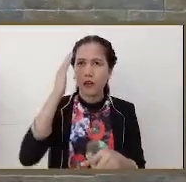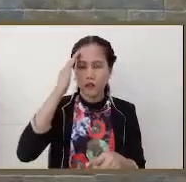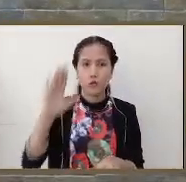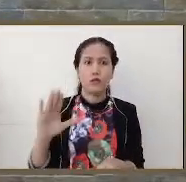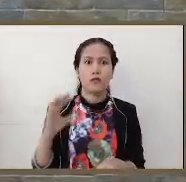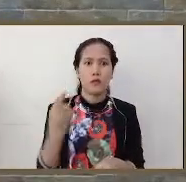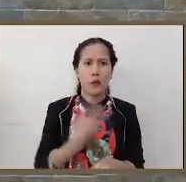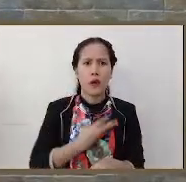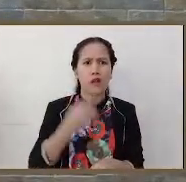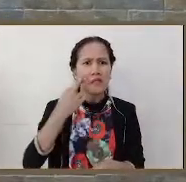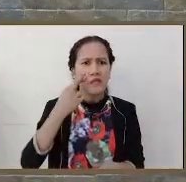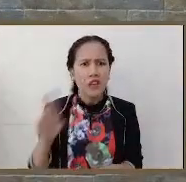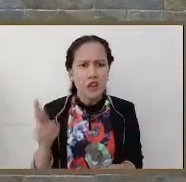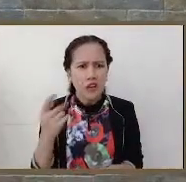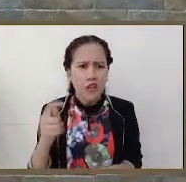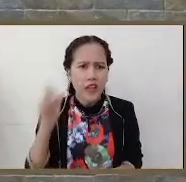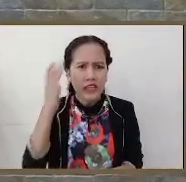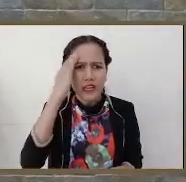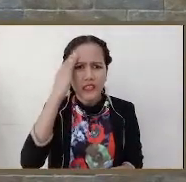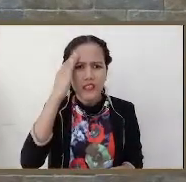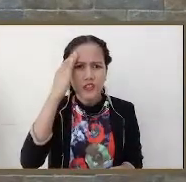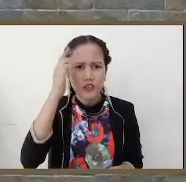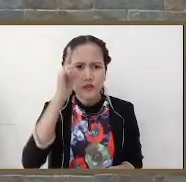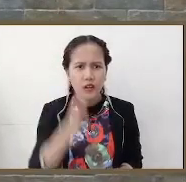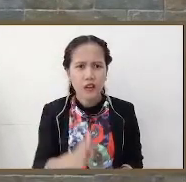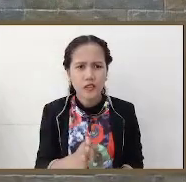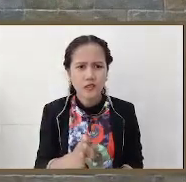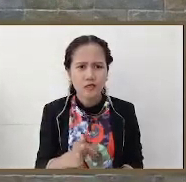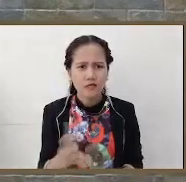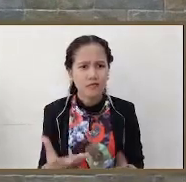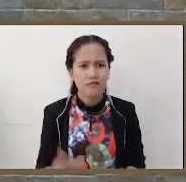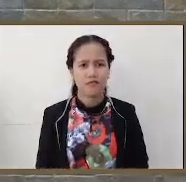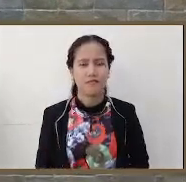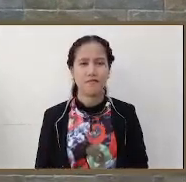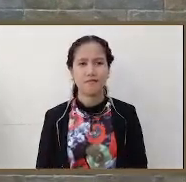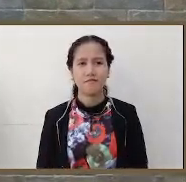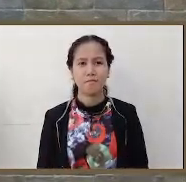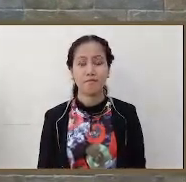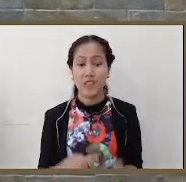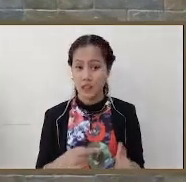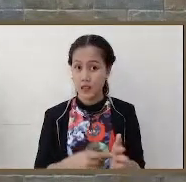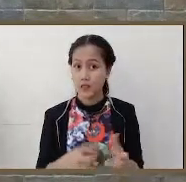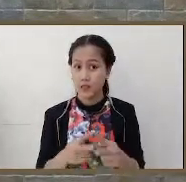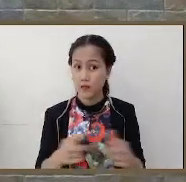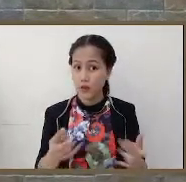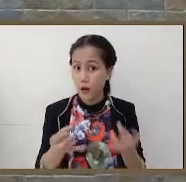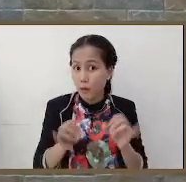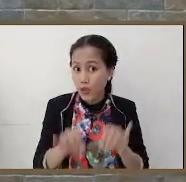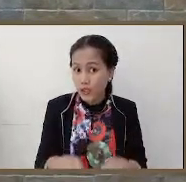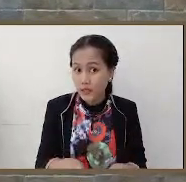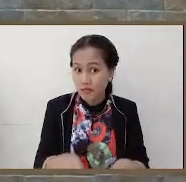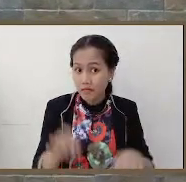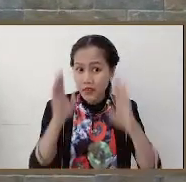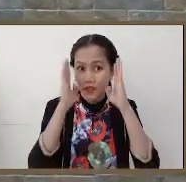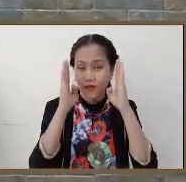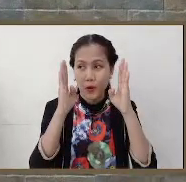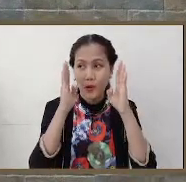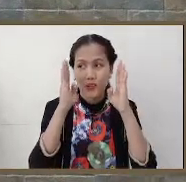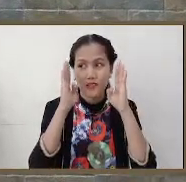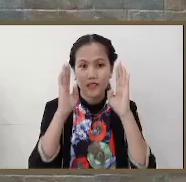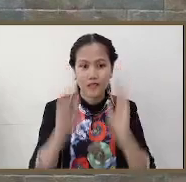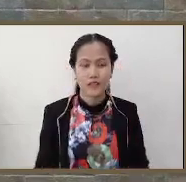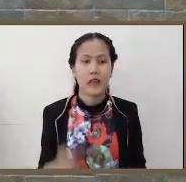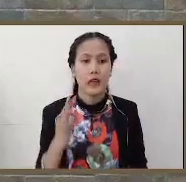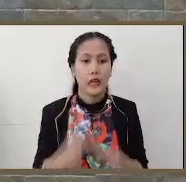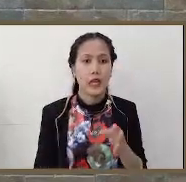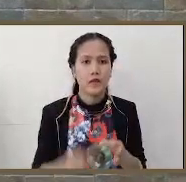pala natin yung knowledge ng Diyos. You see, again, this is very important, mga kapatid. Sabi ko nga po sa inyo, kung si